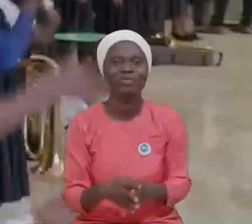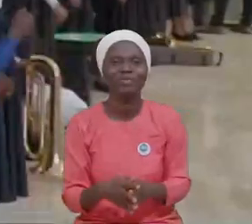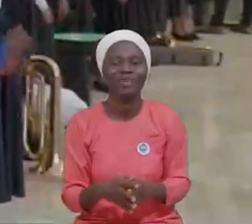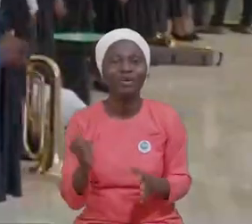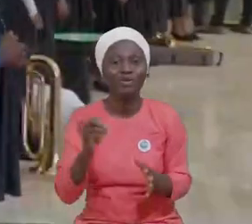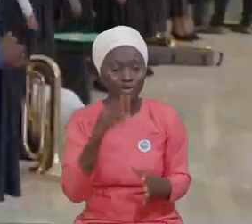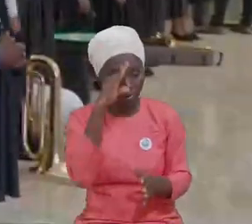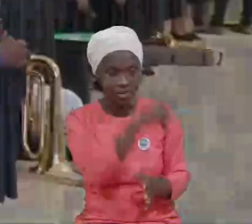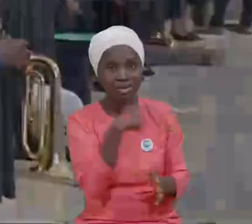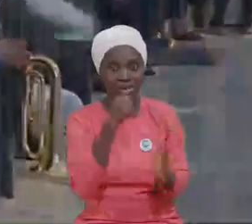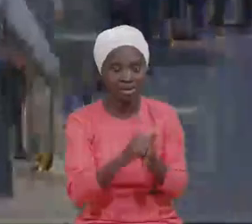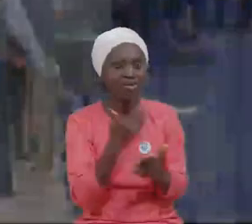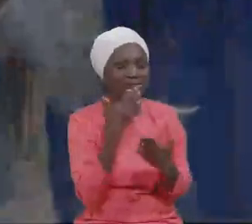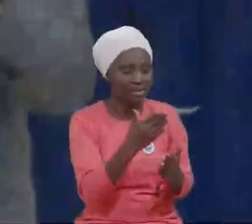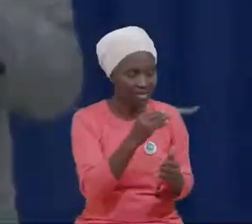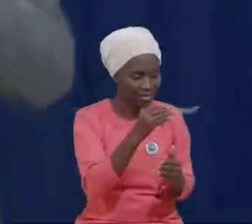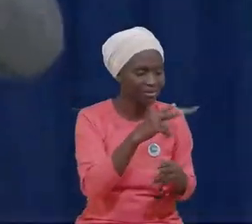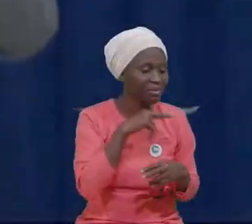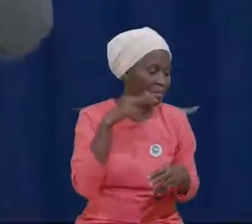Et il a dit, merci, pasteur.